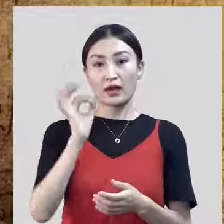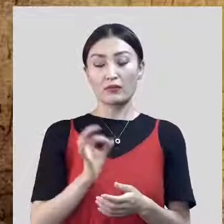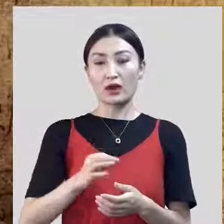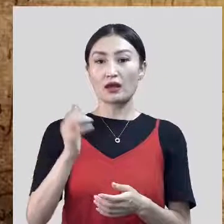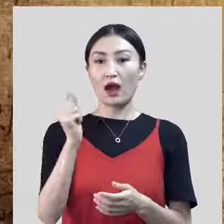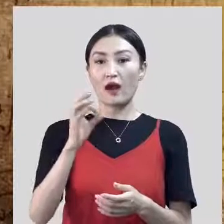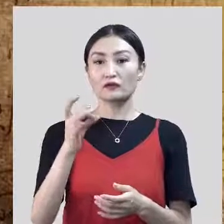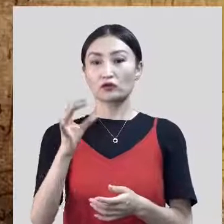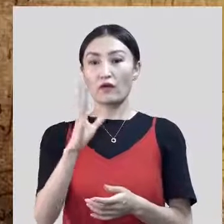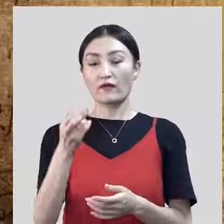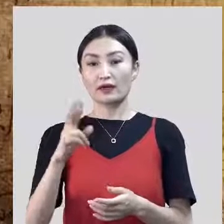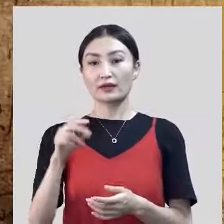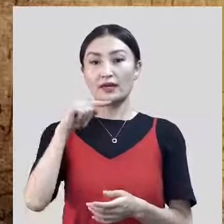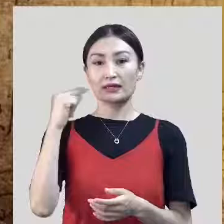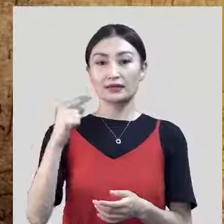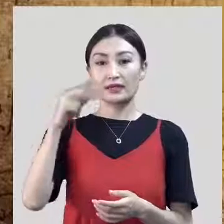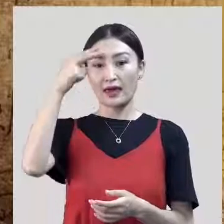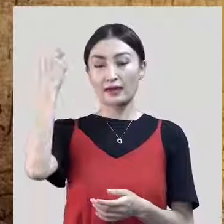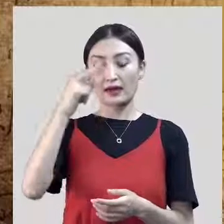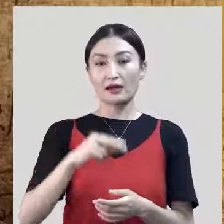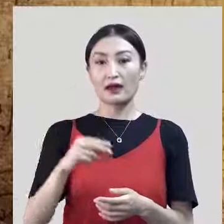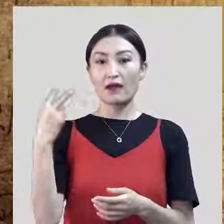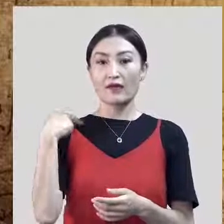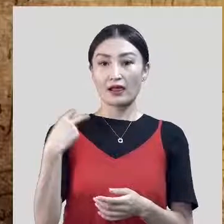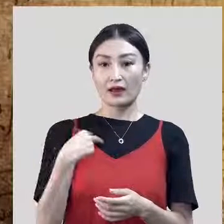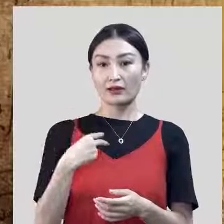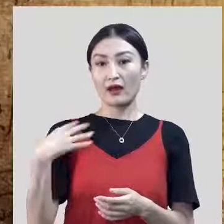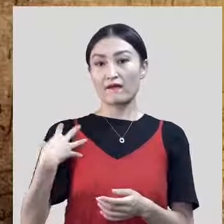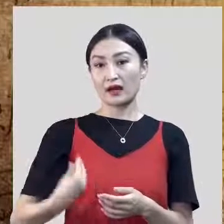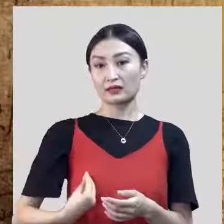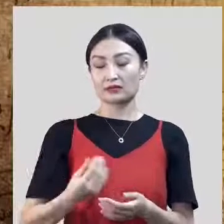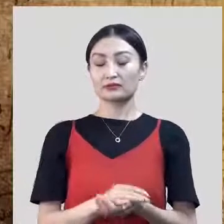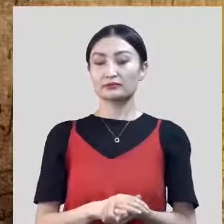австро-венгрия россия италия великобритания франция